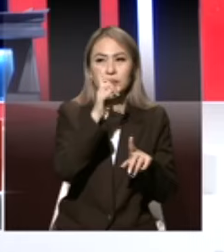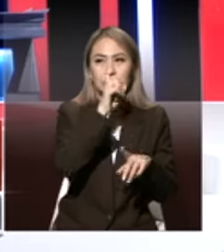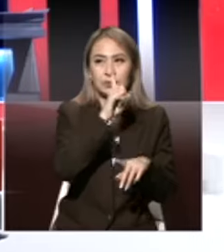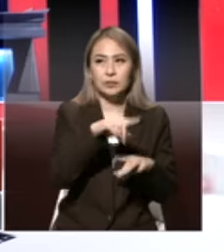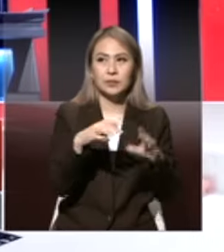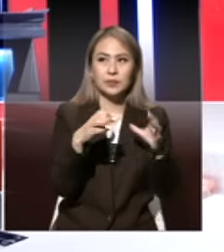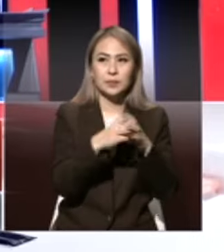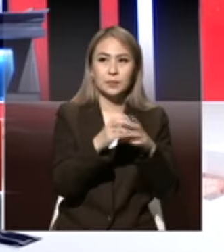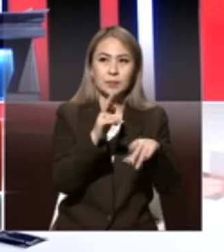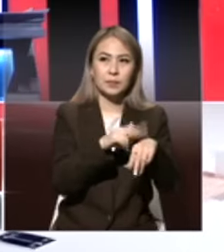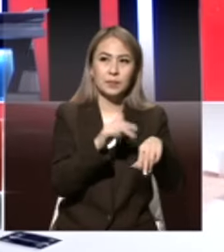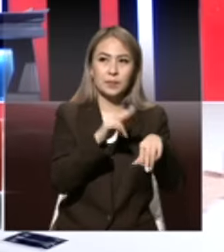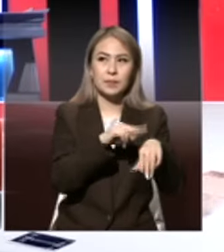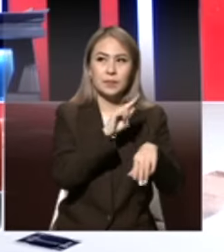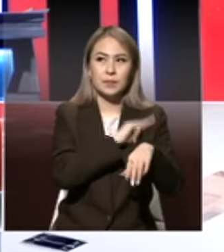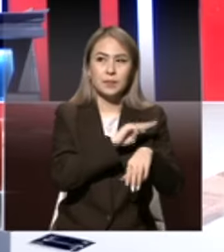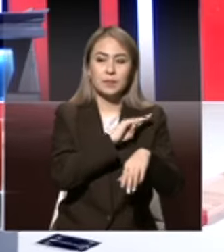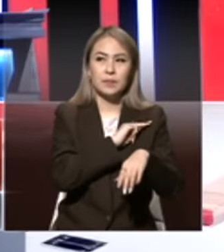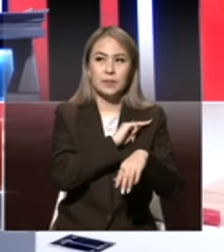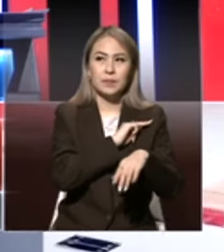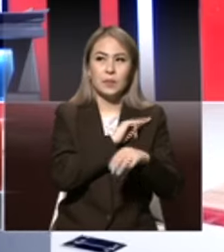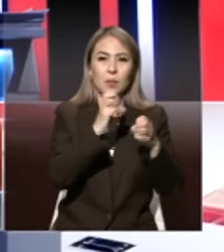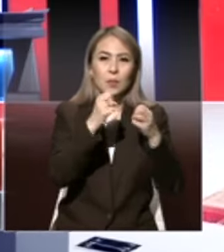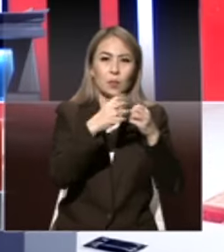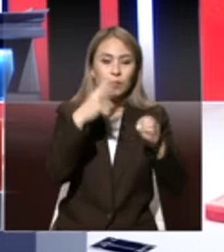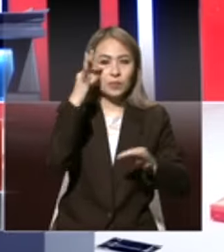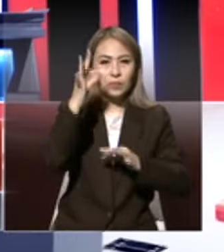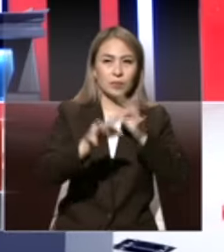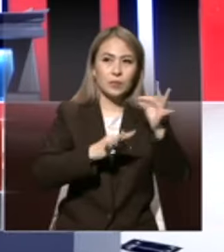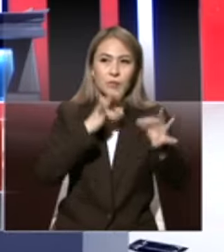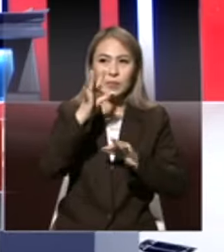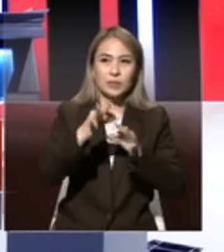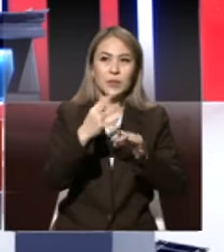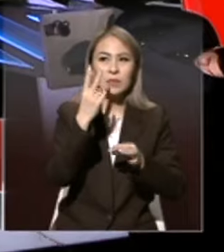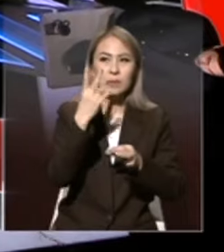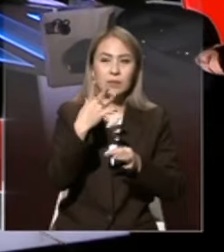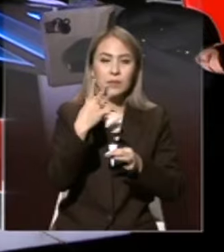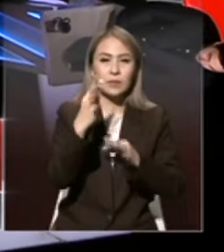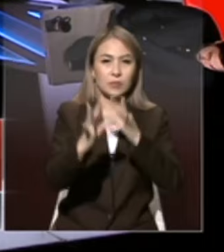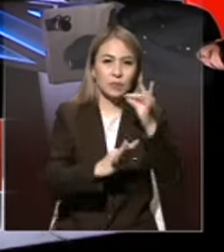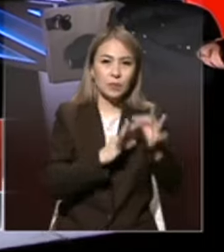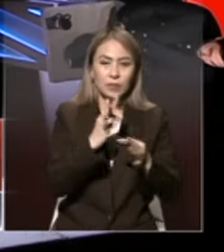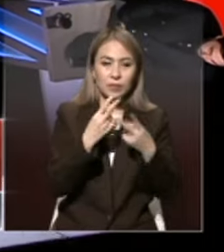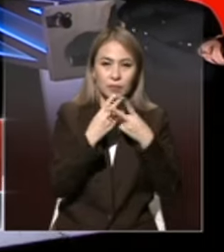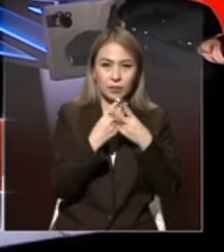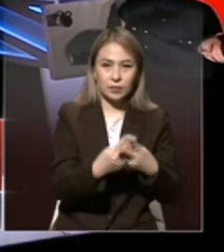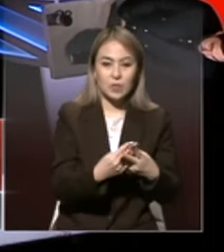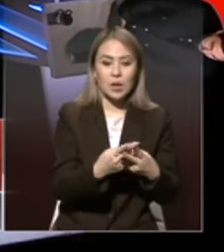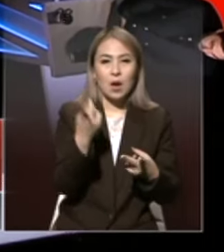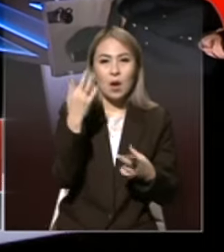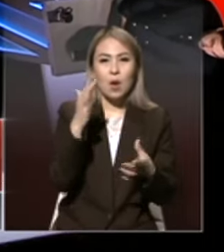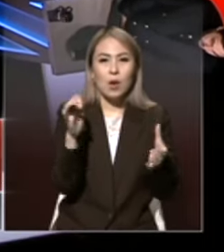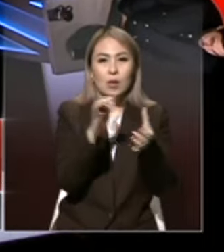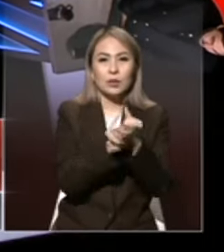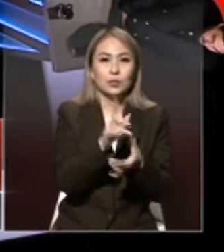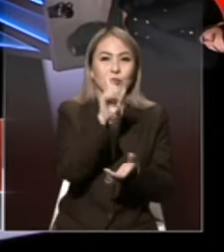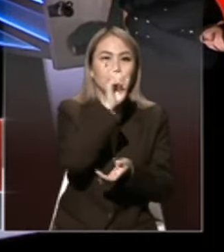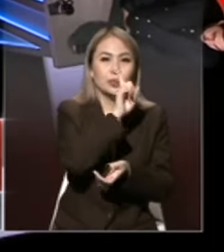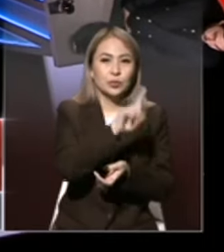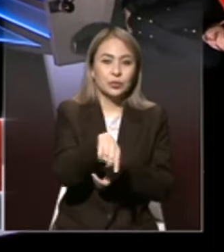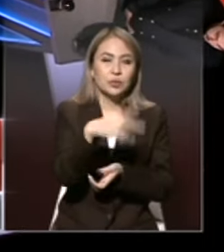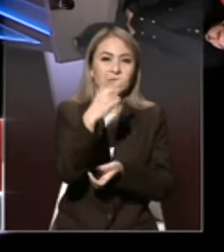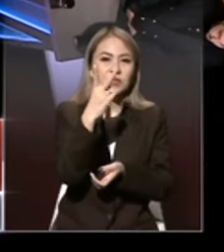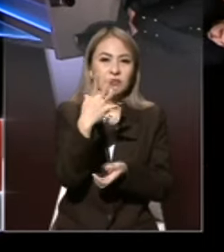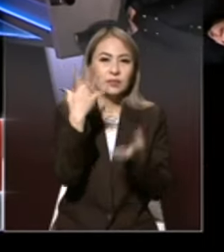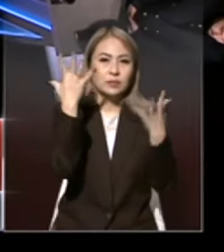Сізді полиция қызметкерлері барады да қамап тастайды 15 тәулікке. Одан кейін 25 тәулікке қамаласыз. Сосын бұл жерде татуластырылмайды дегеннен кейін 25 күннен